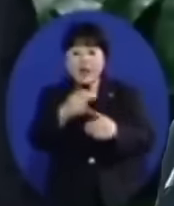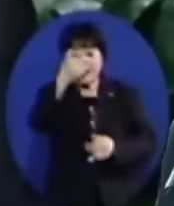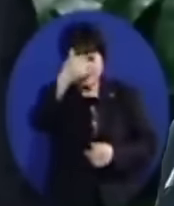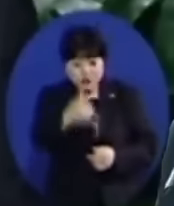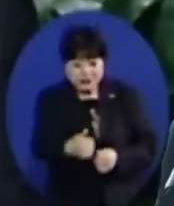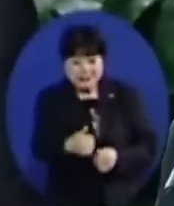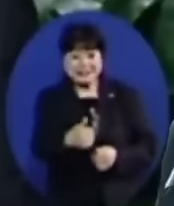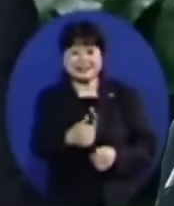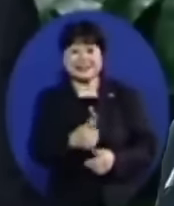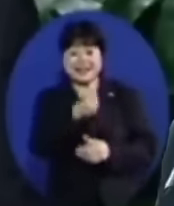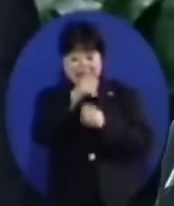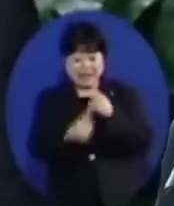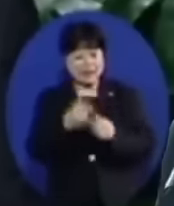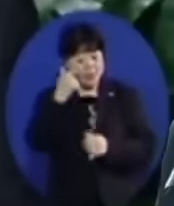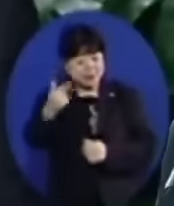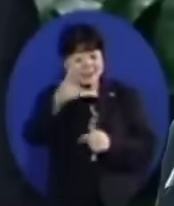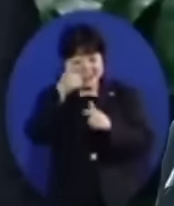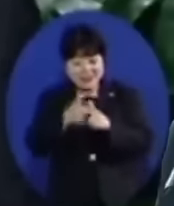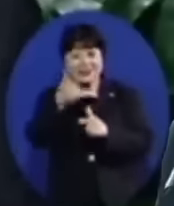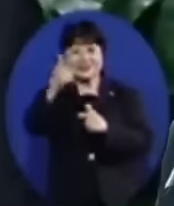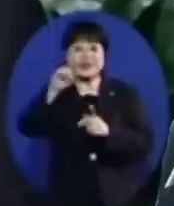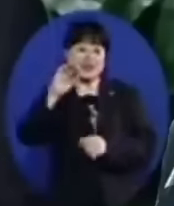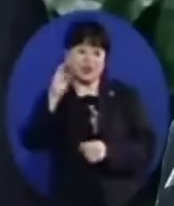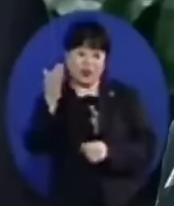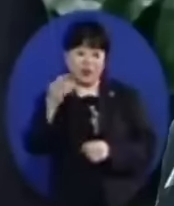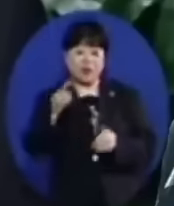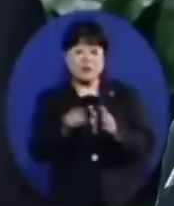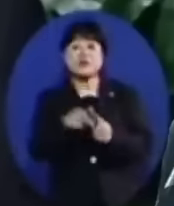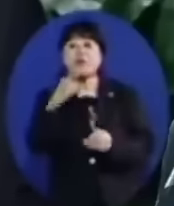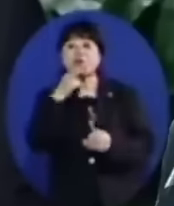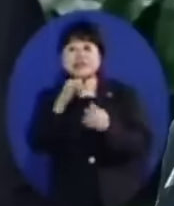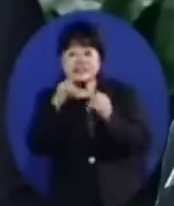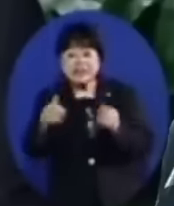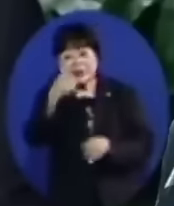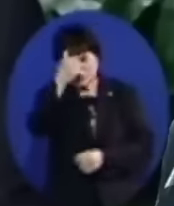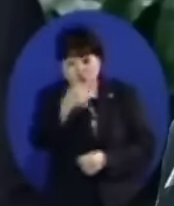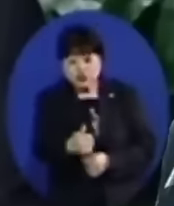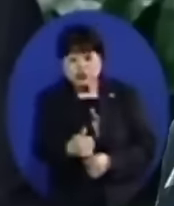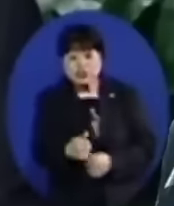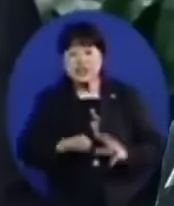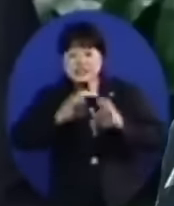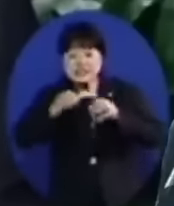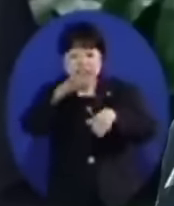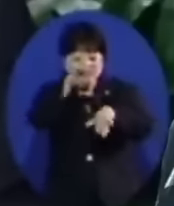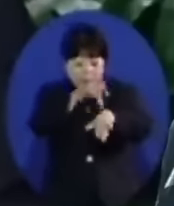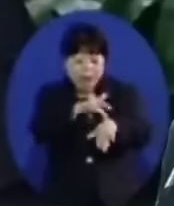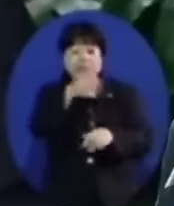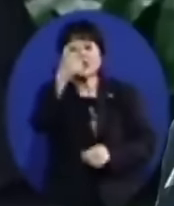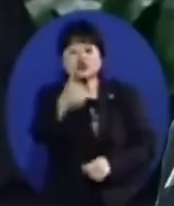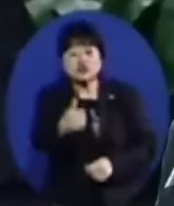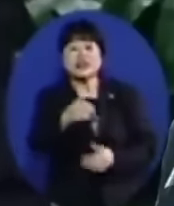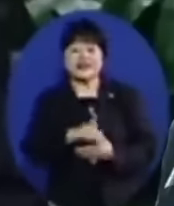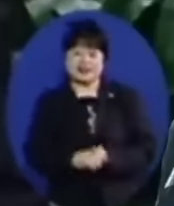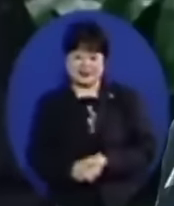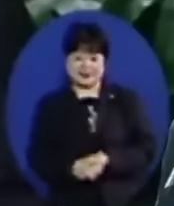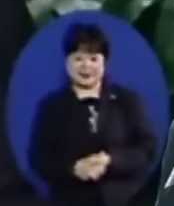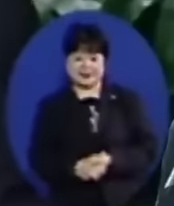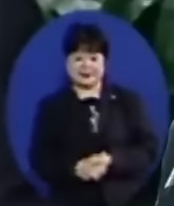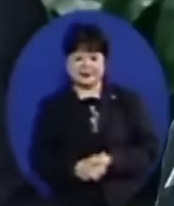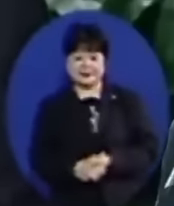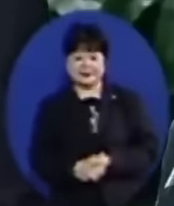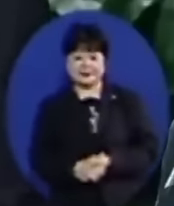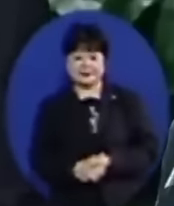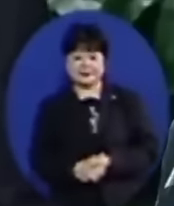주인이 하나님 아버지와 예수님이 되어 계시고 안 믿는 자는 그 주인이 세상과 마귀가 주인이 되어 있는 것입니다.